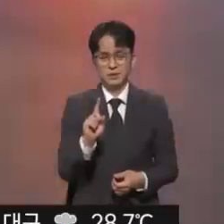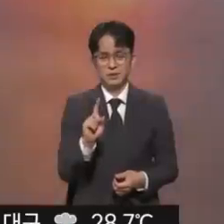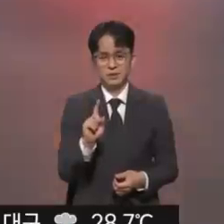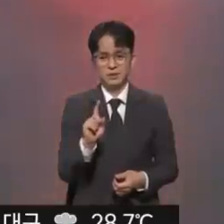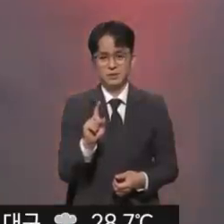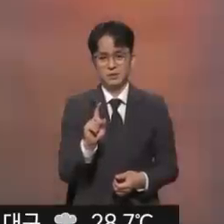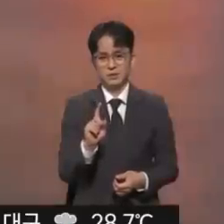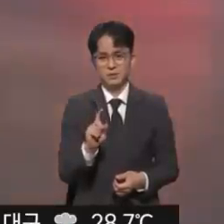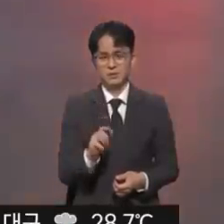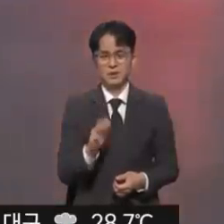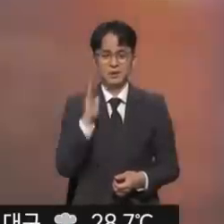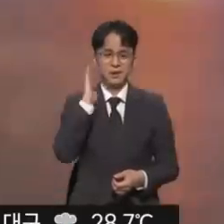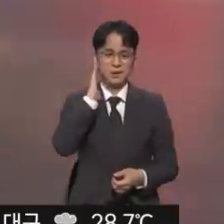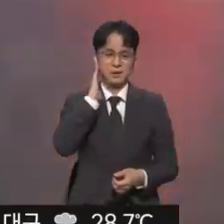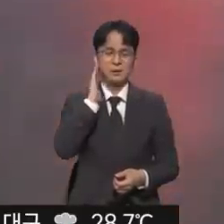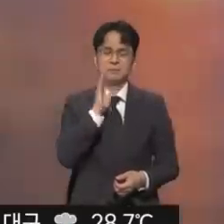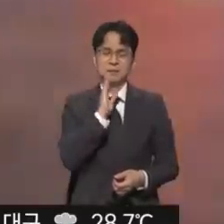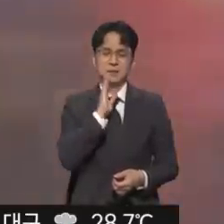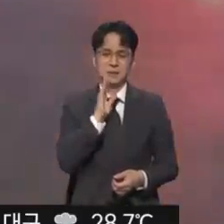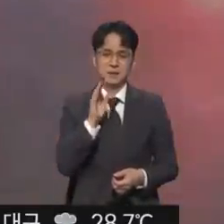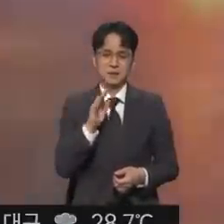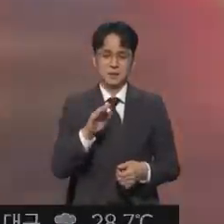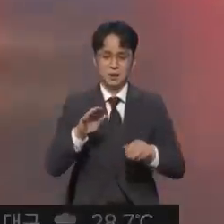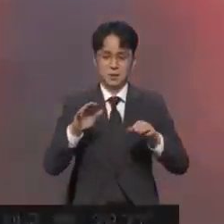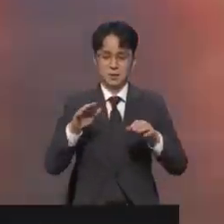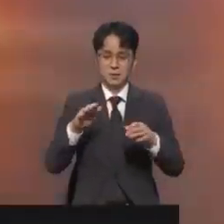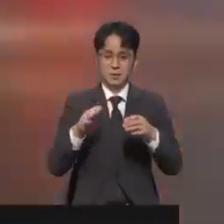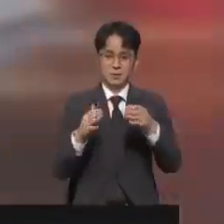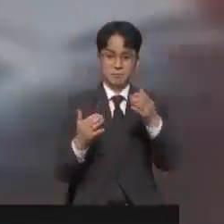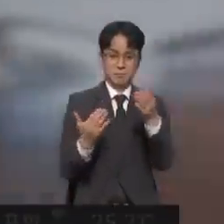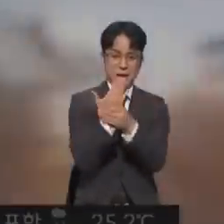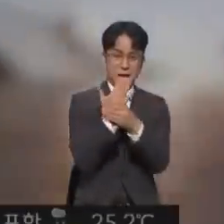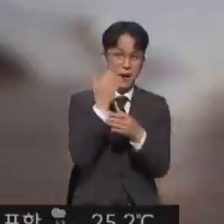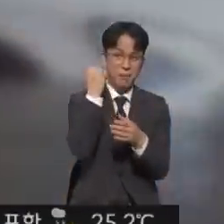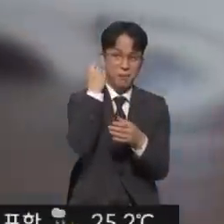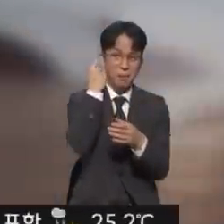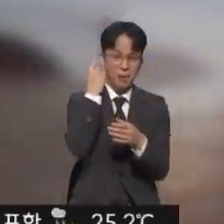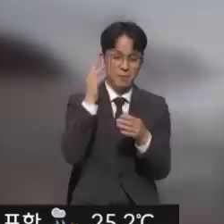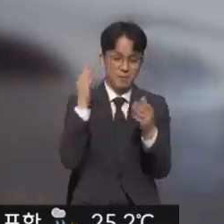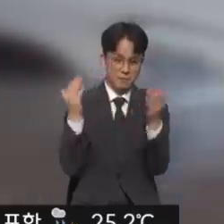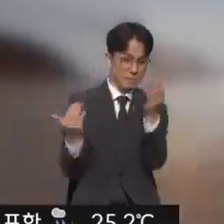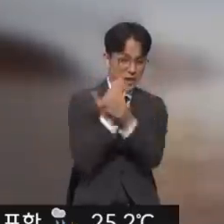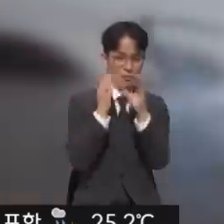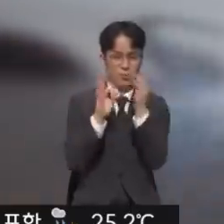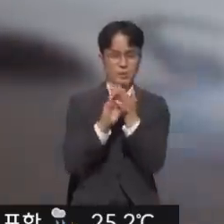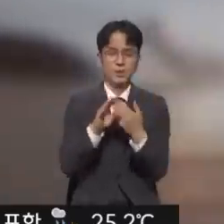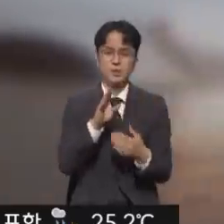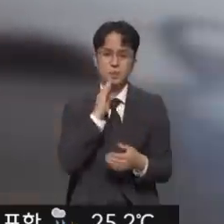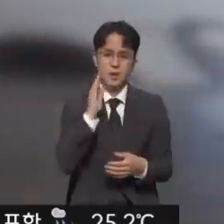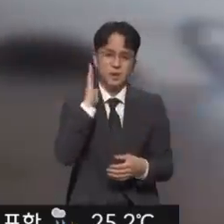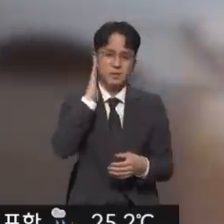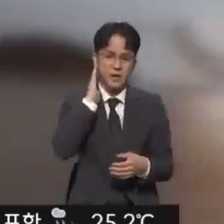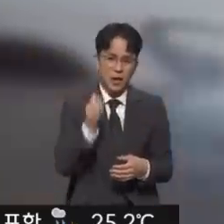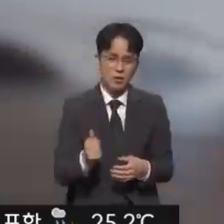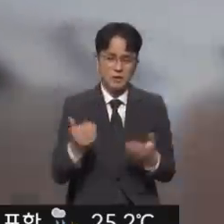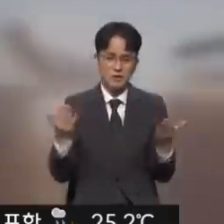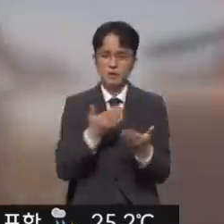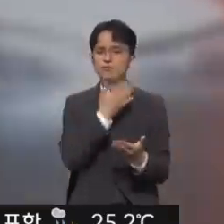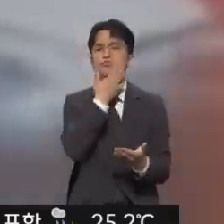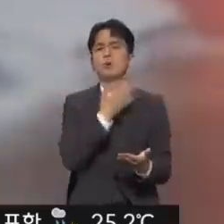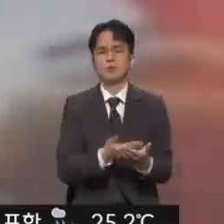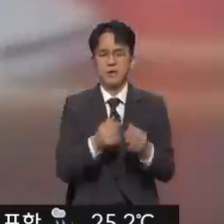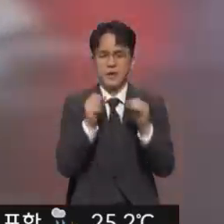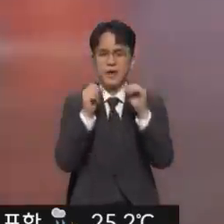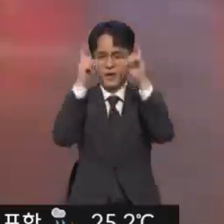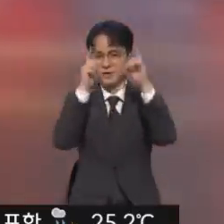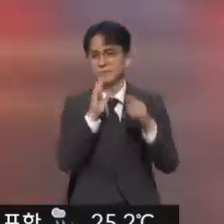사실 그래서 대통령의 자리 엄중한 총리의 또 자리 엄중한 장관의 자리 엄중한 이거든요 현실의 저야 비해 가 움직이는 거거든요 2